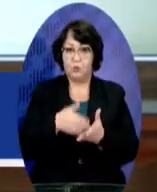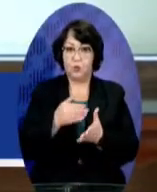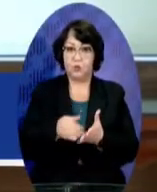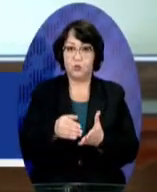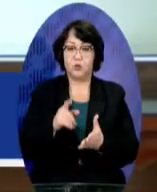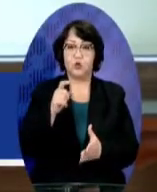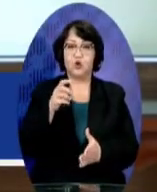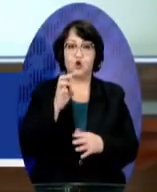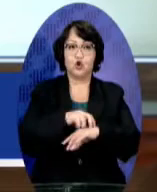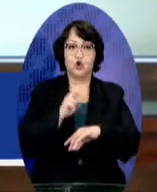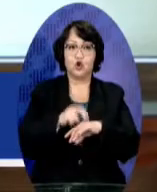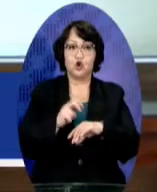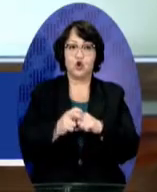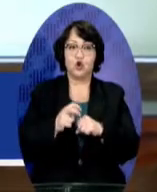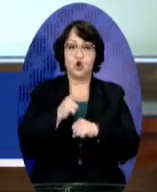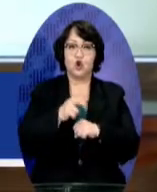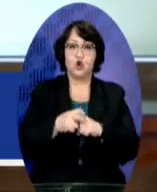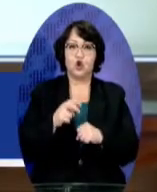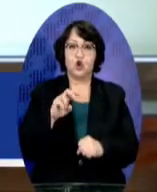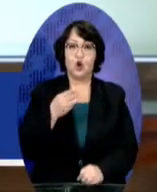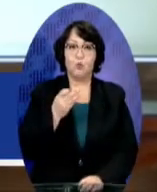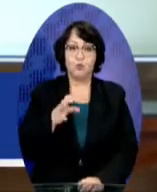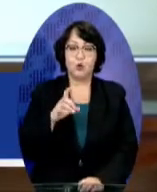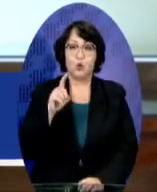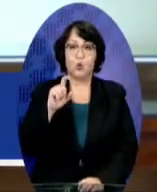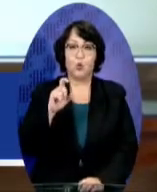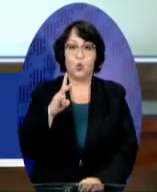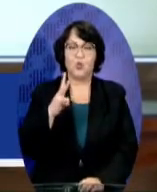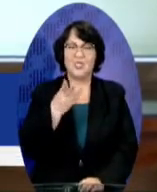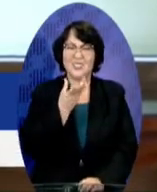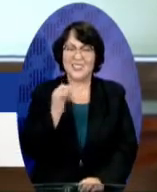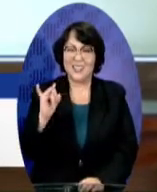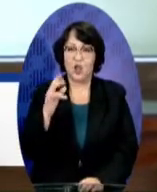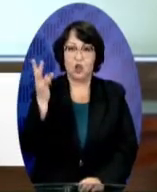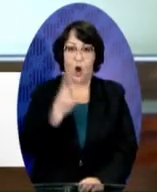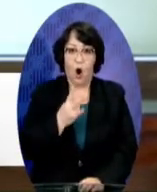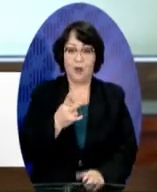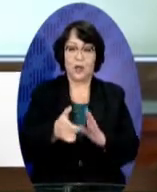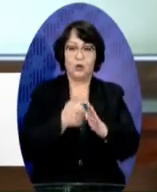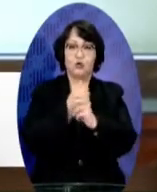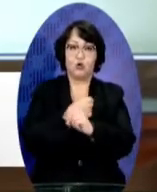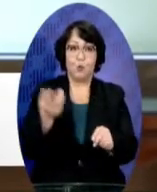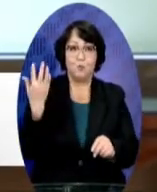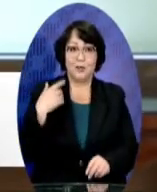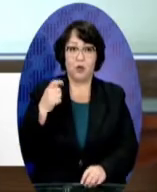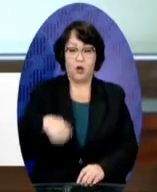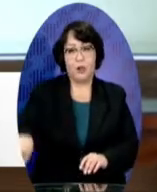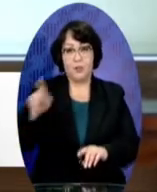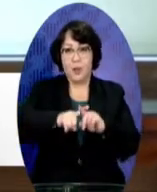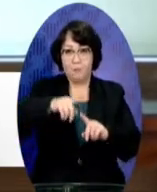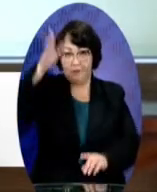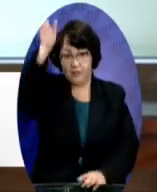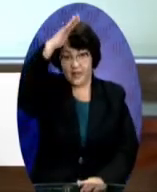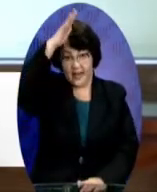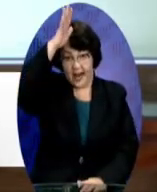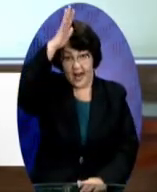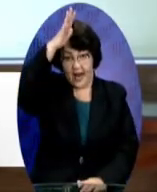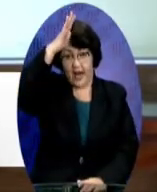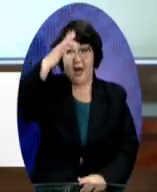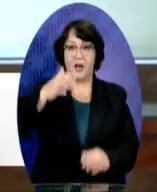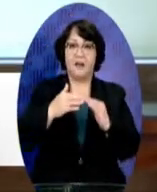үнсийн ногоог албан татвараас хөнгөлдөг байсан. За энэ зохицуулалт дээр нэмэгдээд дахианы аж ахуй бас албан